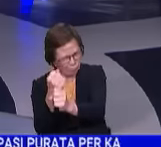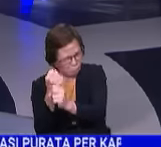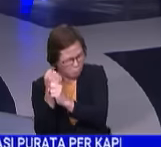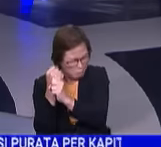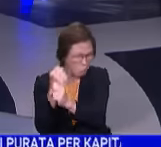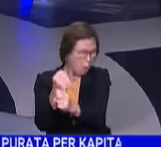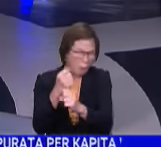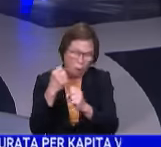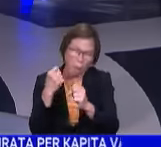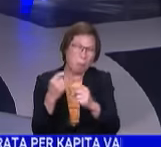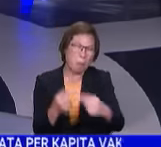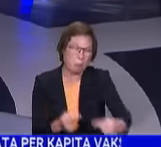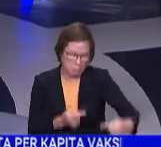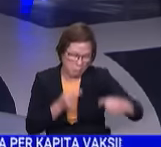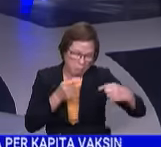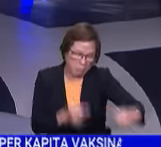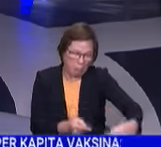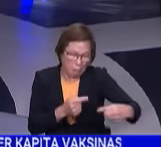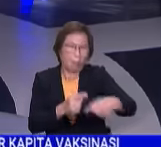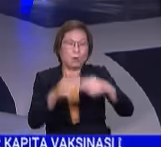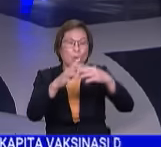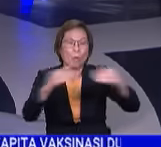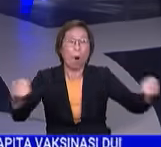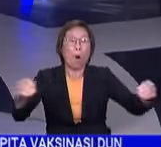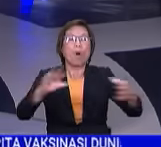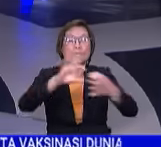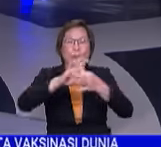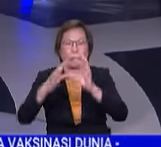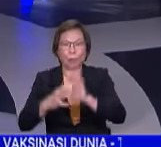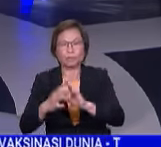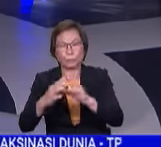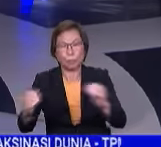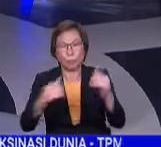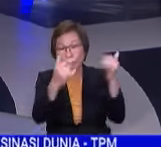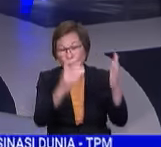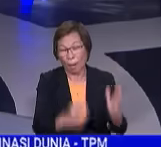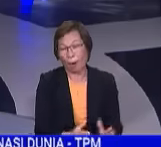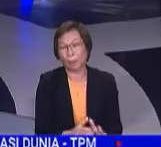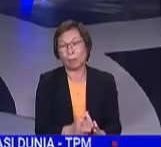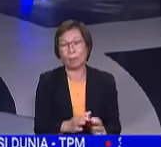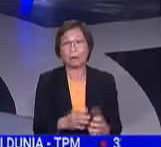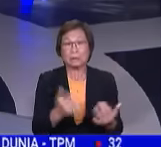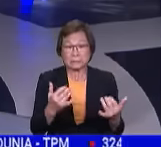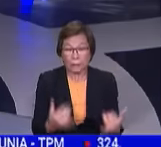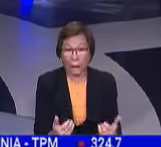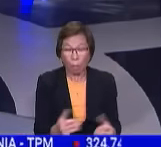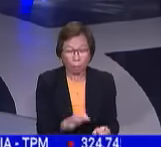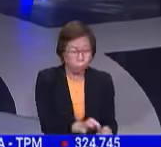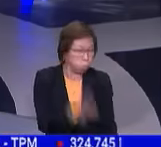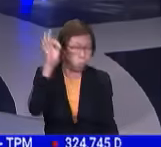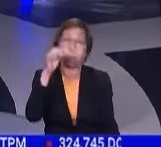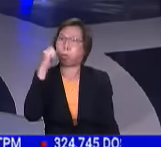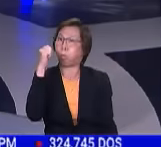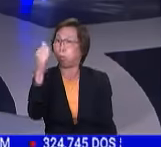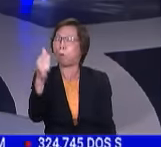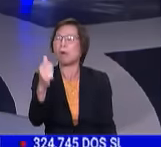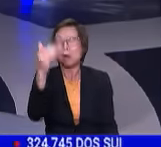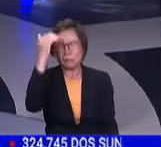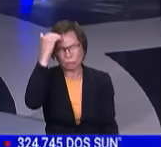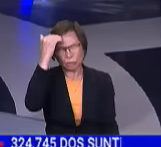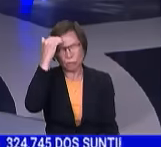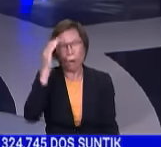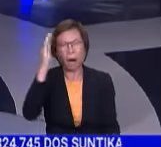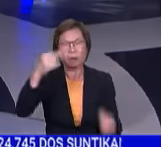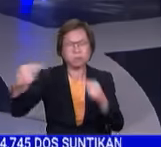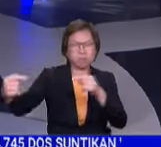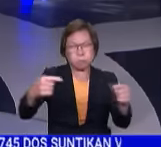pada penampilan sulungnya di Tokyo, Jepun. Menurut pemain tersebut, motivasinya kini di tahap terbaik biarpun sedar bakal